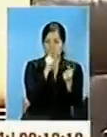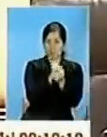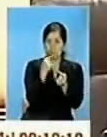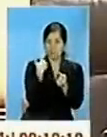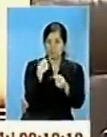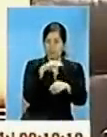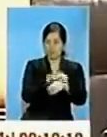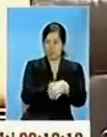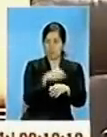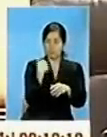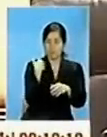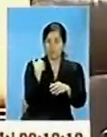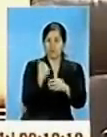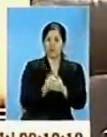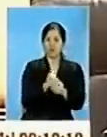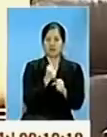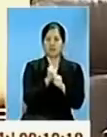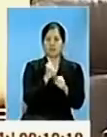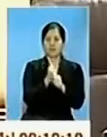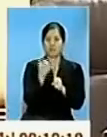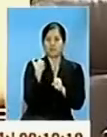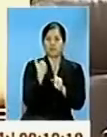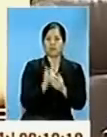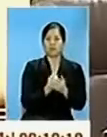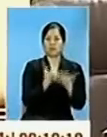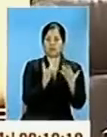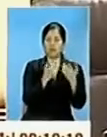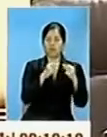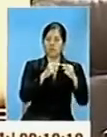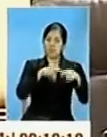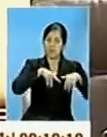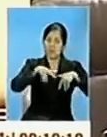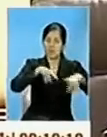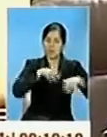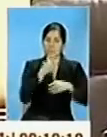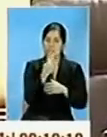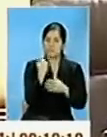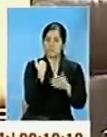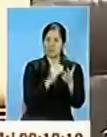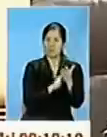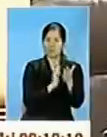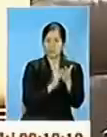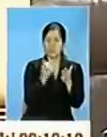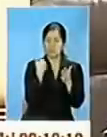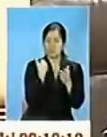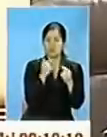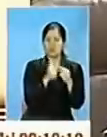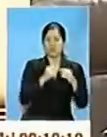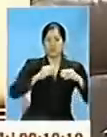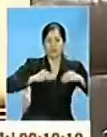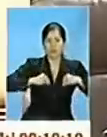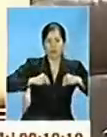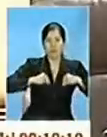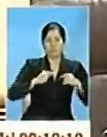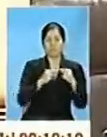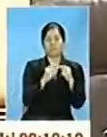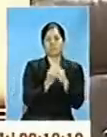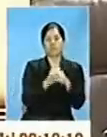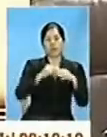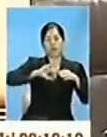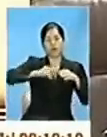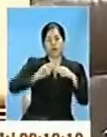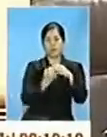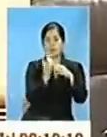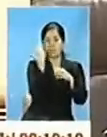ดำเนินการสิครับผลงานออกมาพี่น้องประชาชนชื่นชมชื่นชอบเอาละคลิปเนี่ย